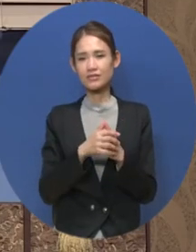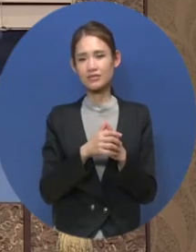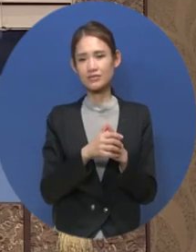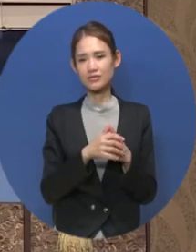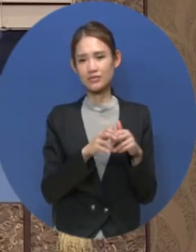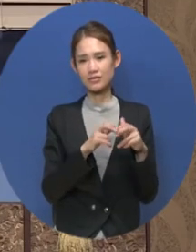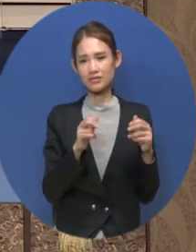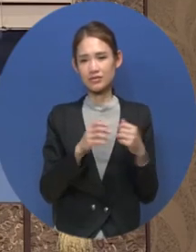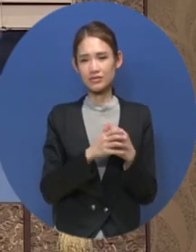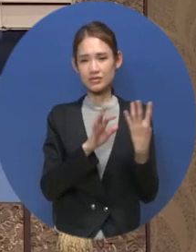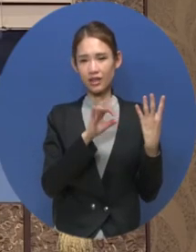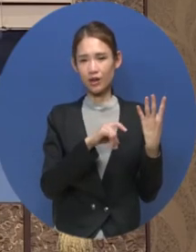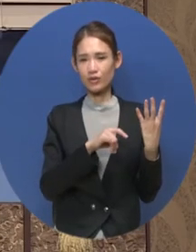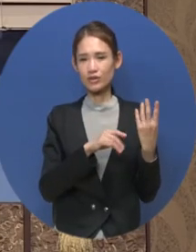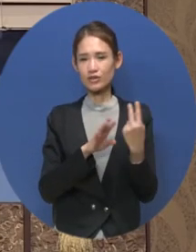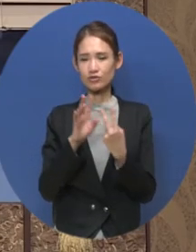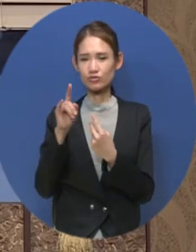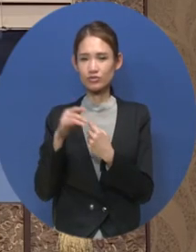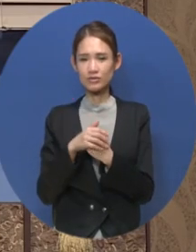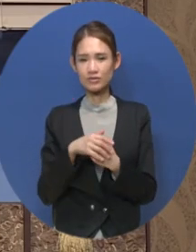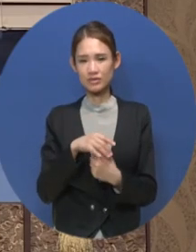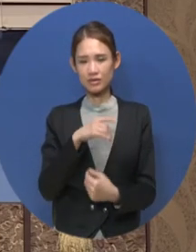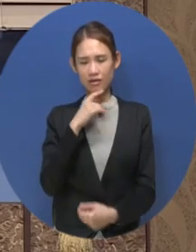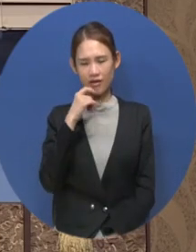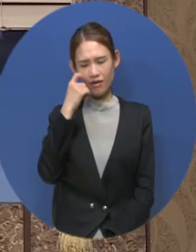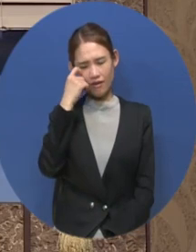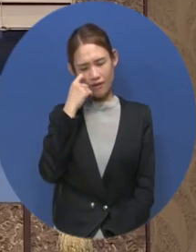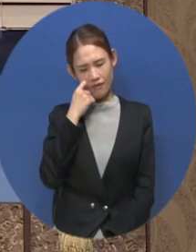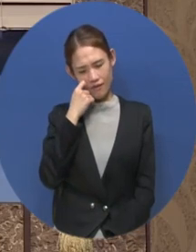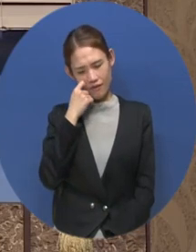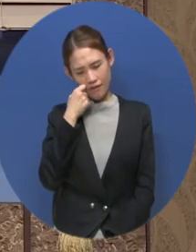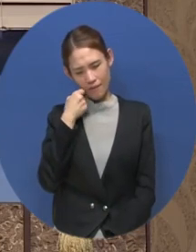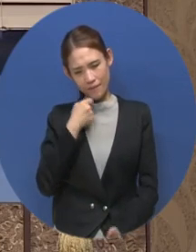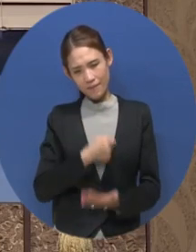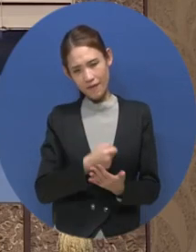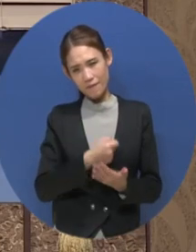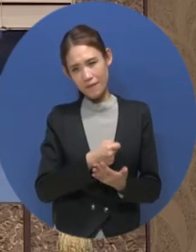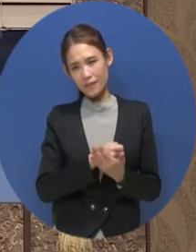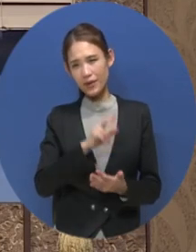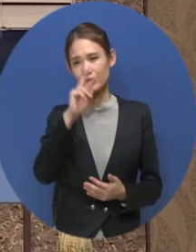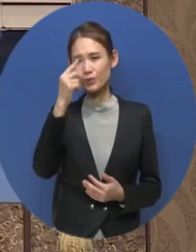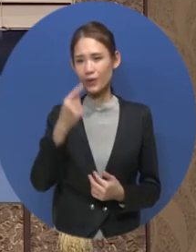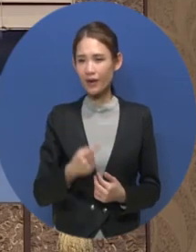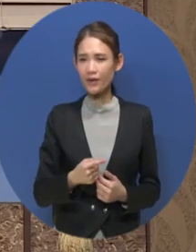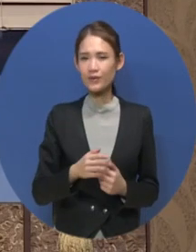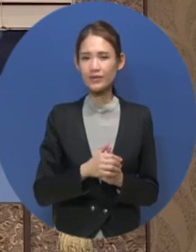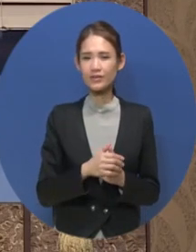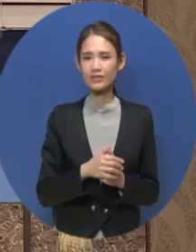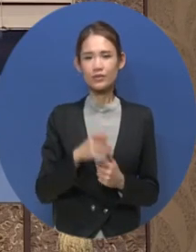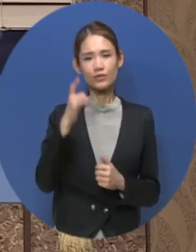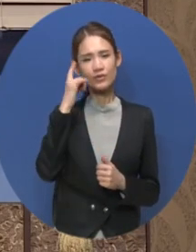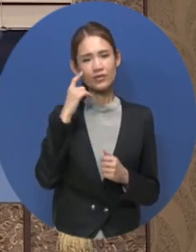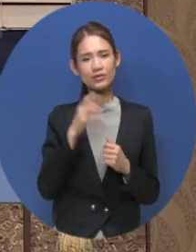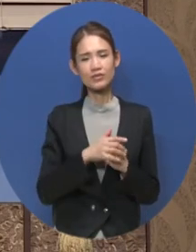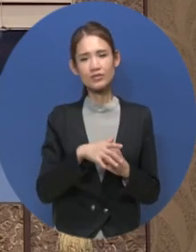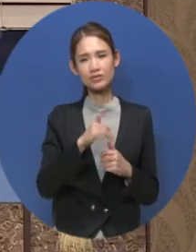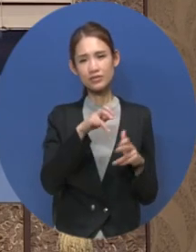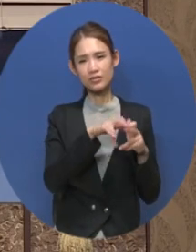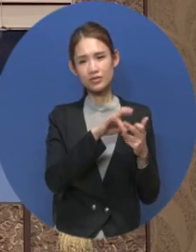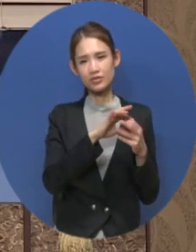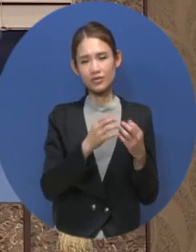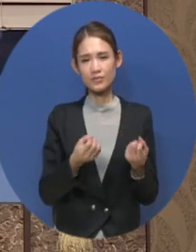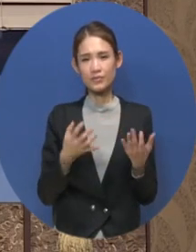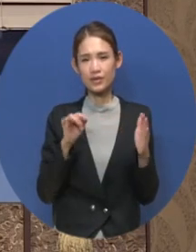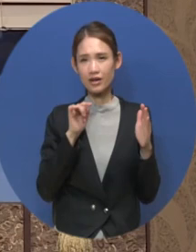제가 4위만 두 번 하고, 어머, 제가 피눈물을 흘리고 왔습니다. 그러니까요. 왜 그랬을까요, 그때는? 그때 이제 처음에